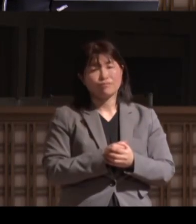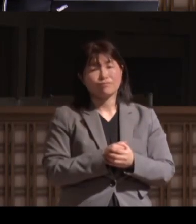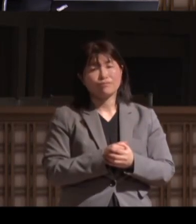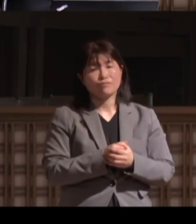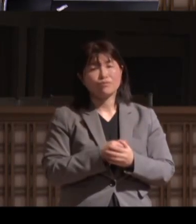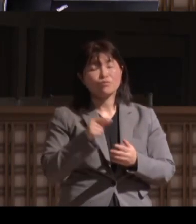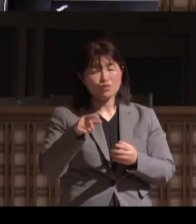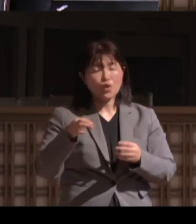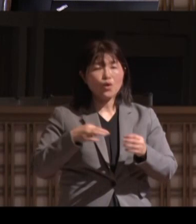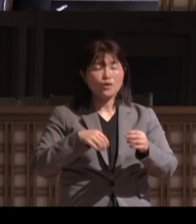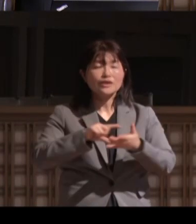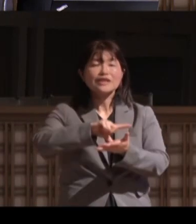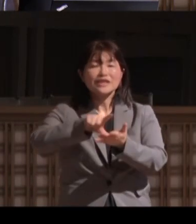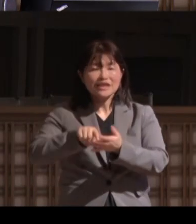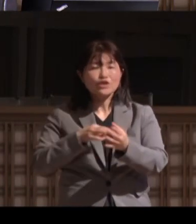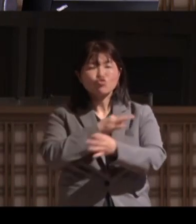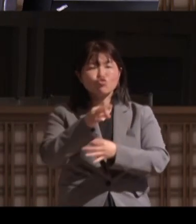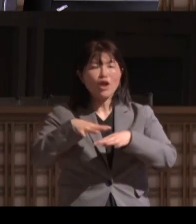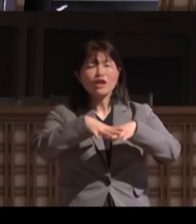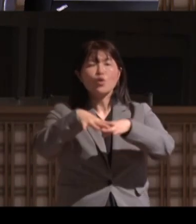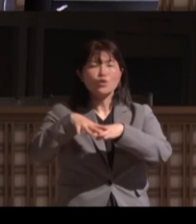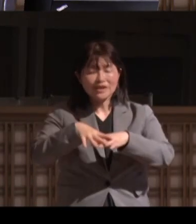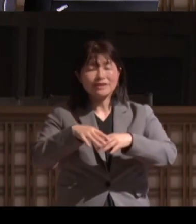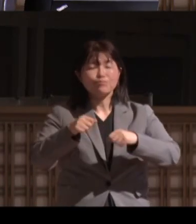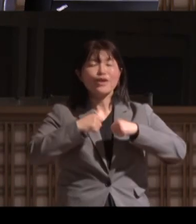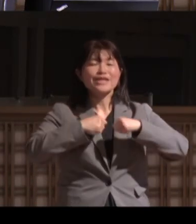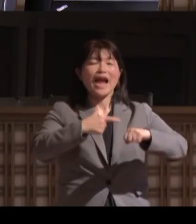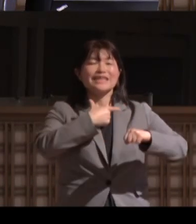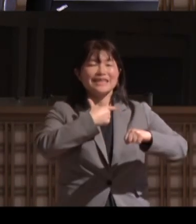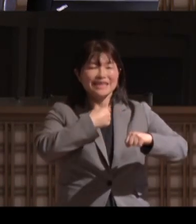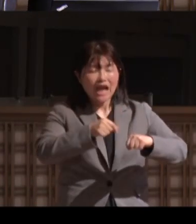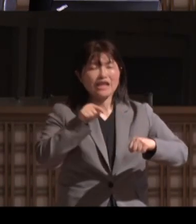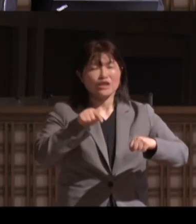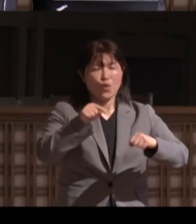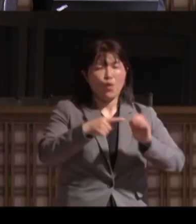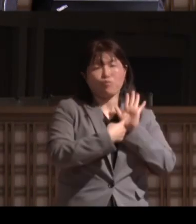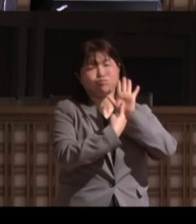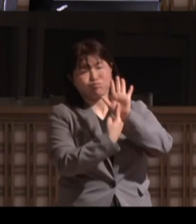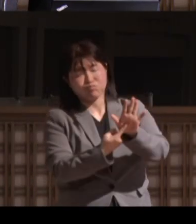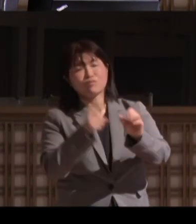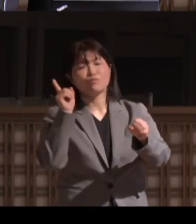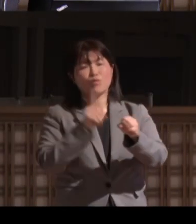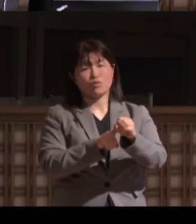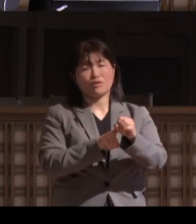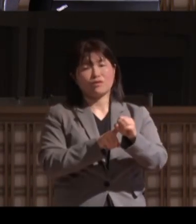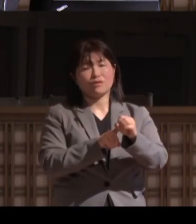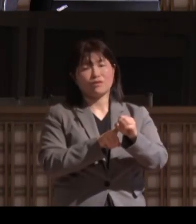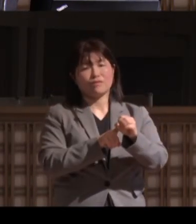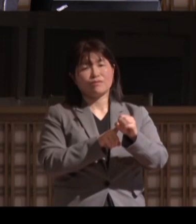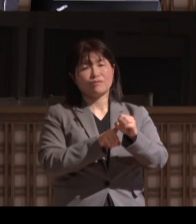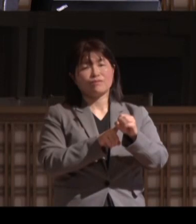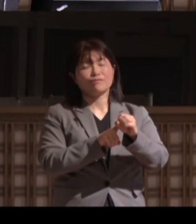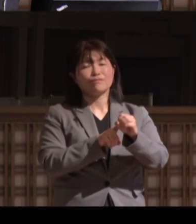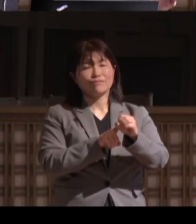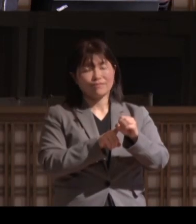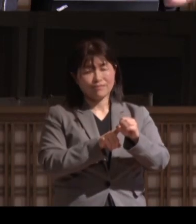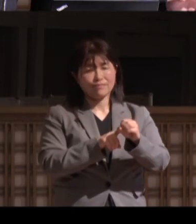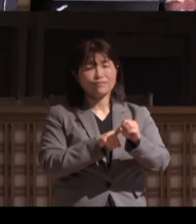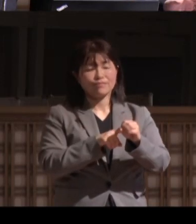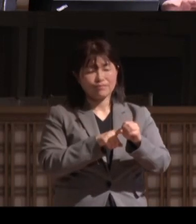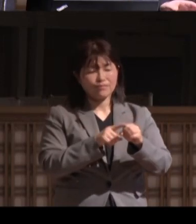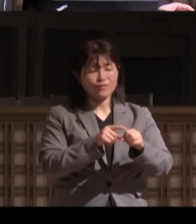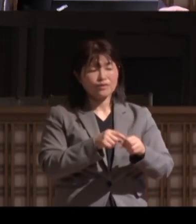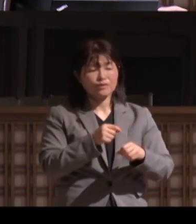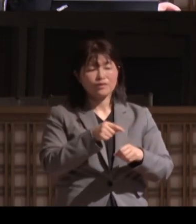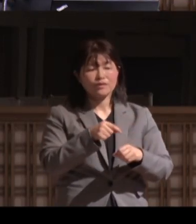も地域運営組織というのはやりたいを実現する場としてしてのですねえ遅延